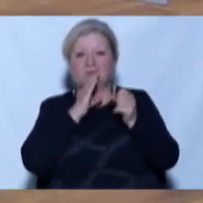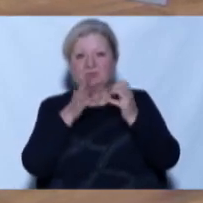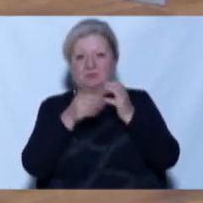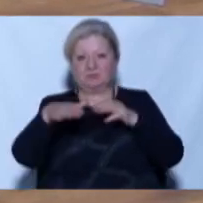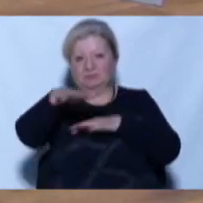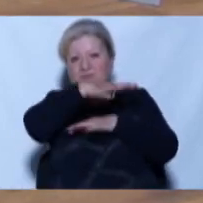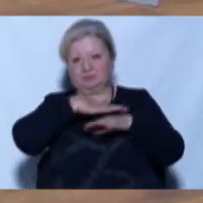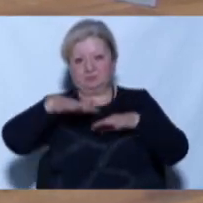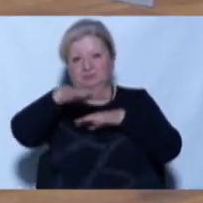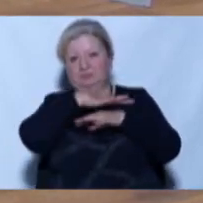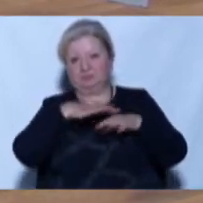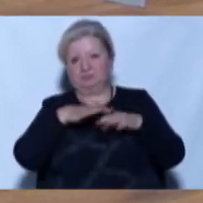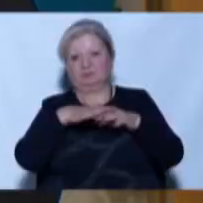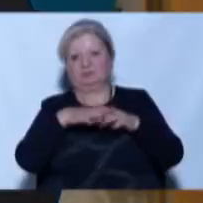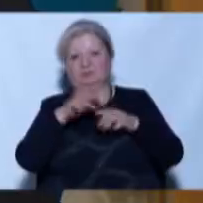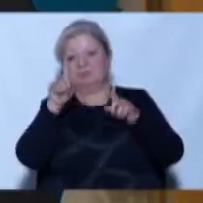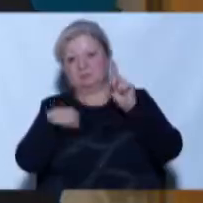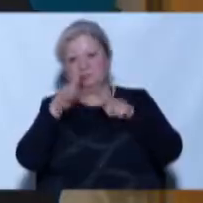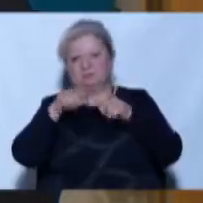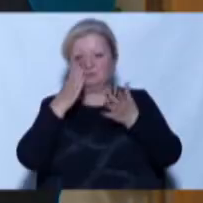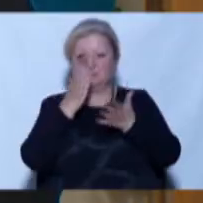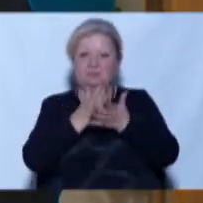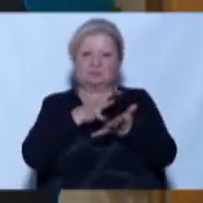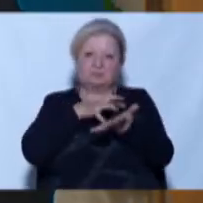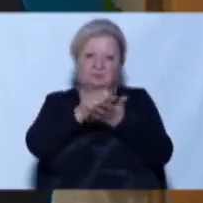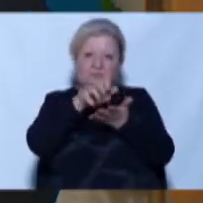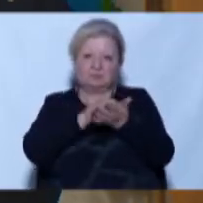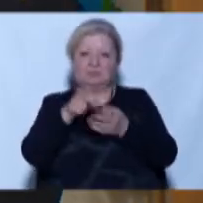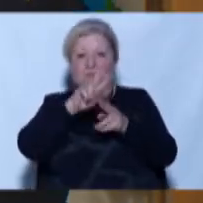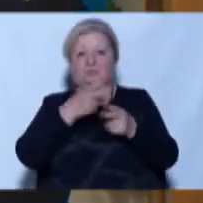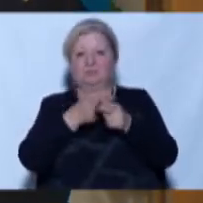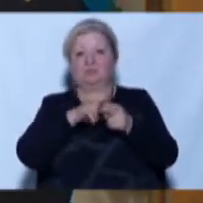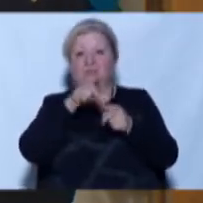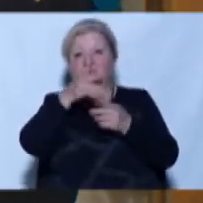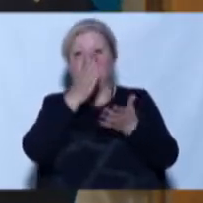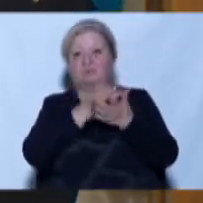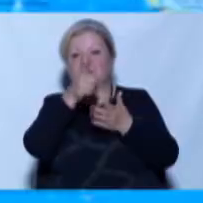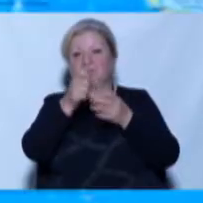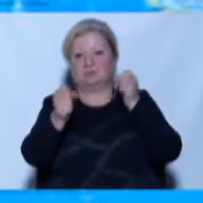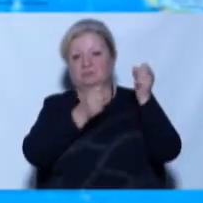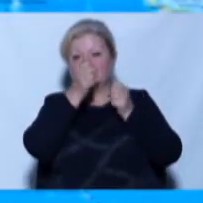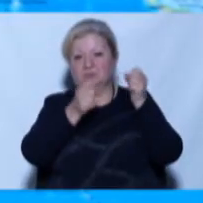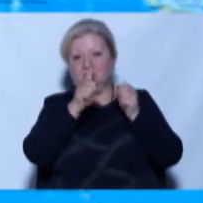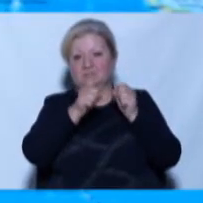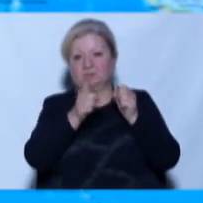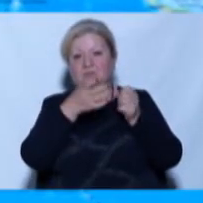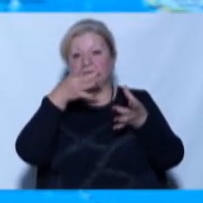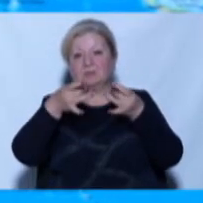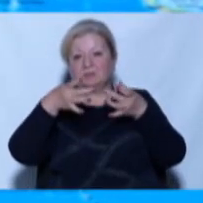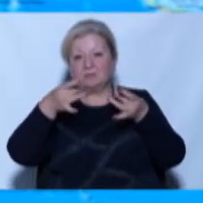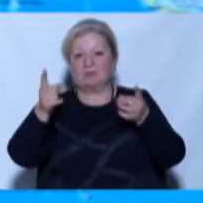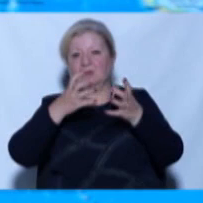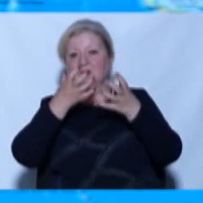ზედაპირზე, რომელიც ზოგჯერ დამანგრეველია, მაგრამ ეს ის ქარებია, რომელიც ტენს ანაწილებს